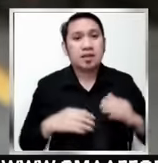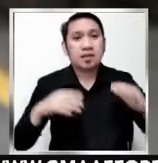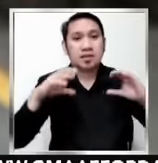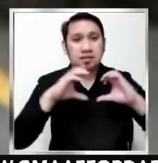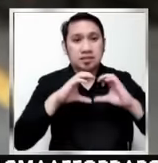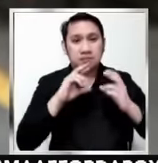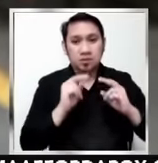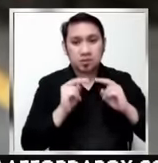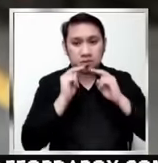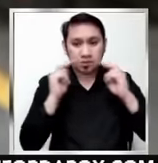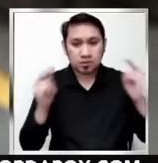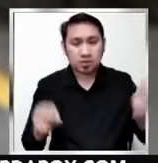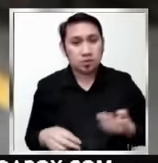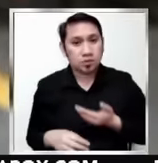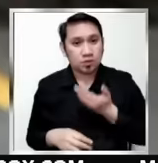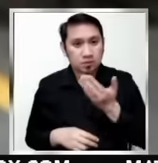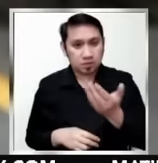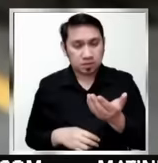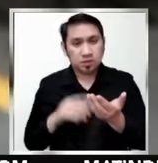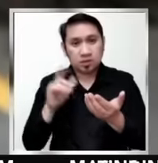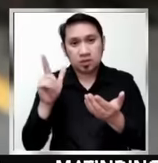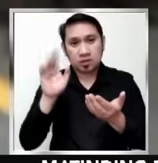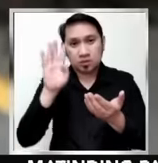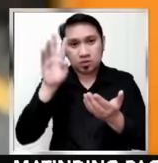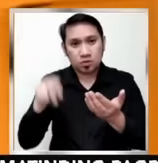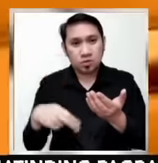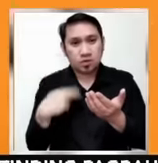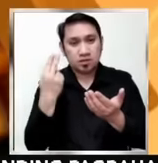News, Ivan Mayrina, nakatutok 24 Horas.